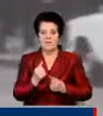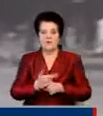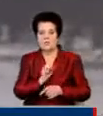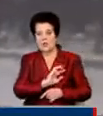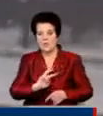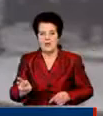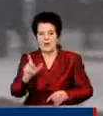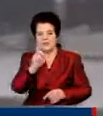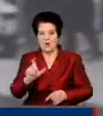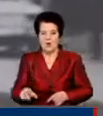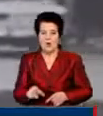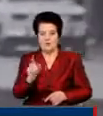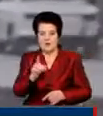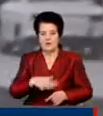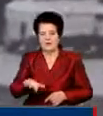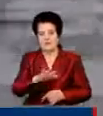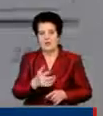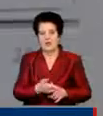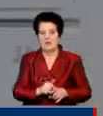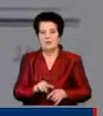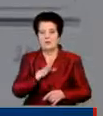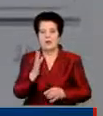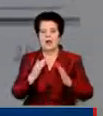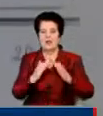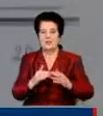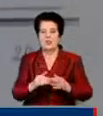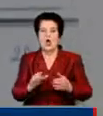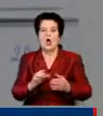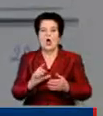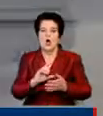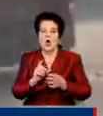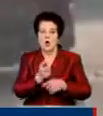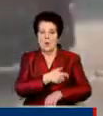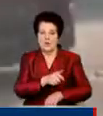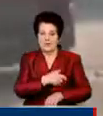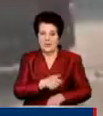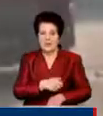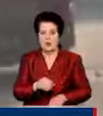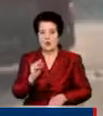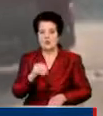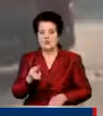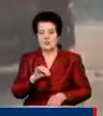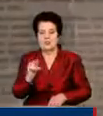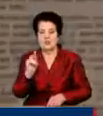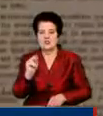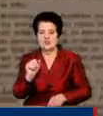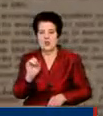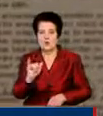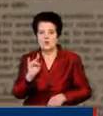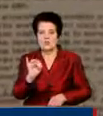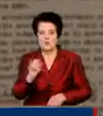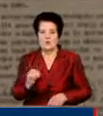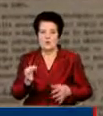de oameni pe străzile orașului de la Poalele Tâmpei, prin asaltul asupra clădirii Comitetului Județean, prin arderea portretelor lui Ceaușescu și prin